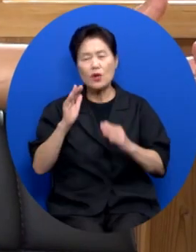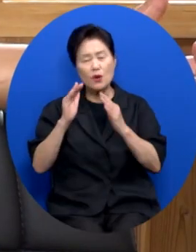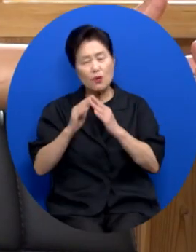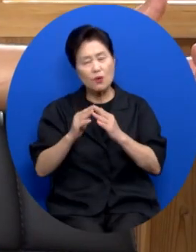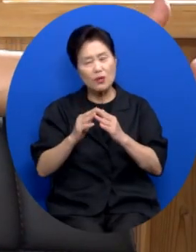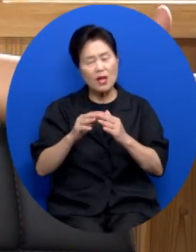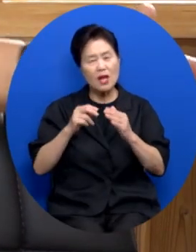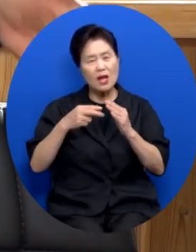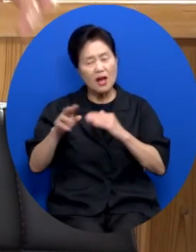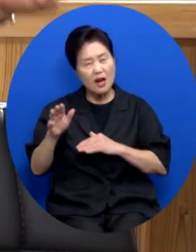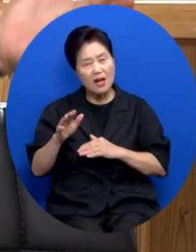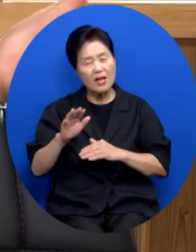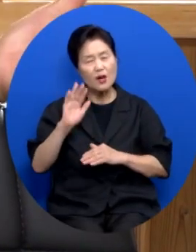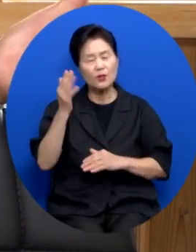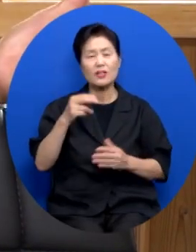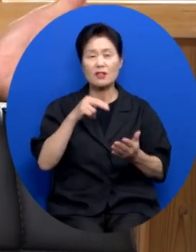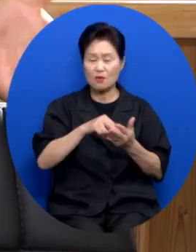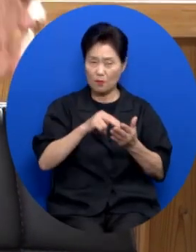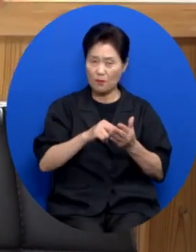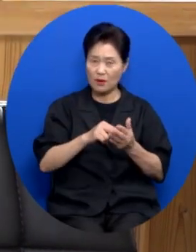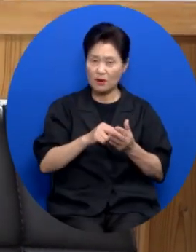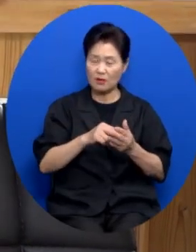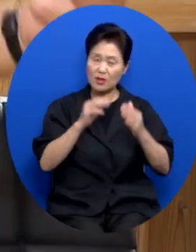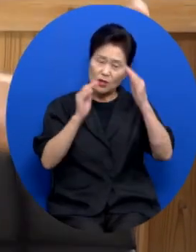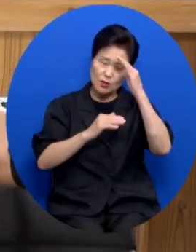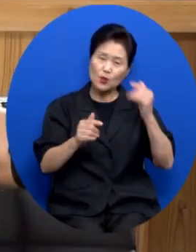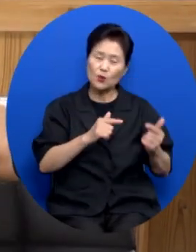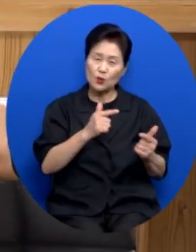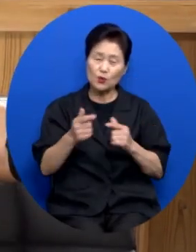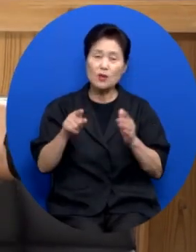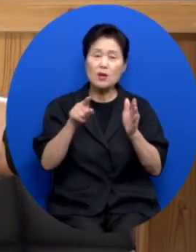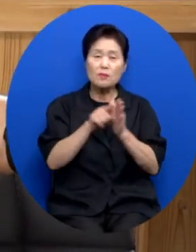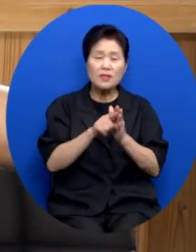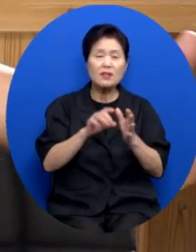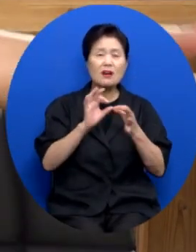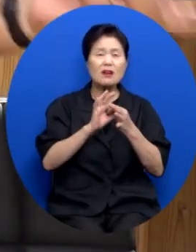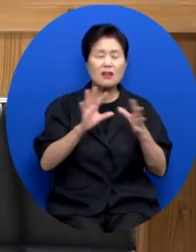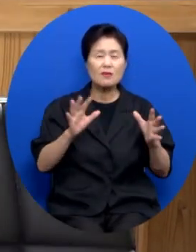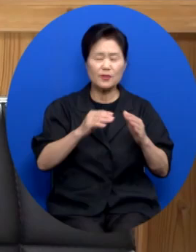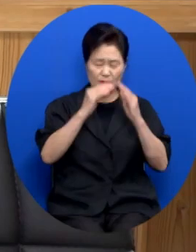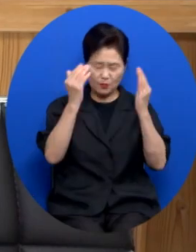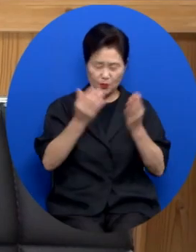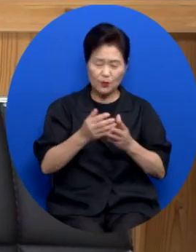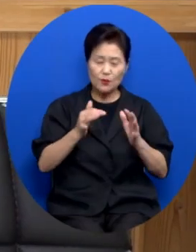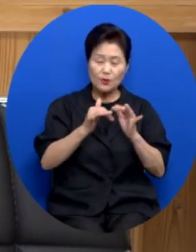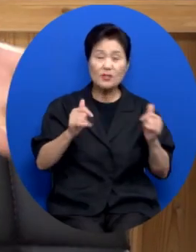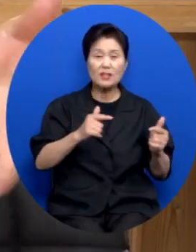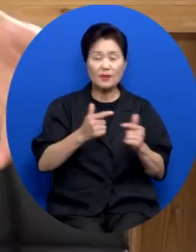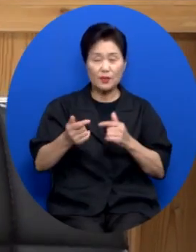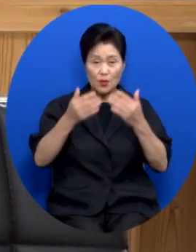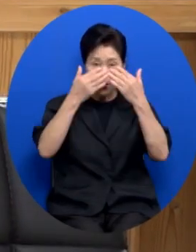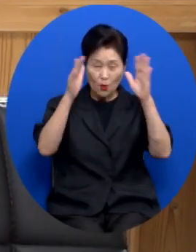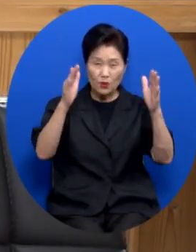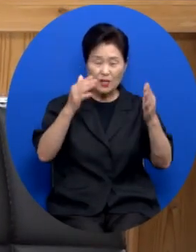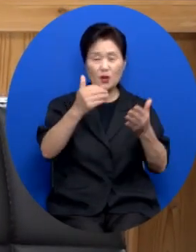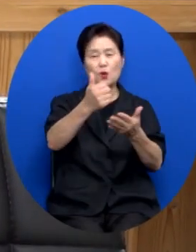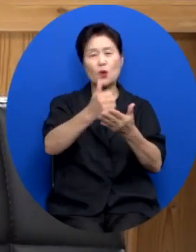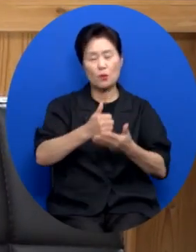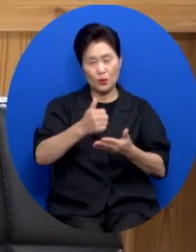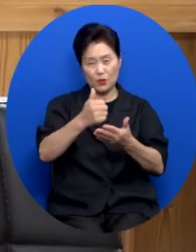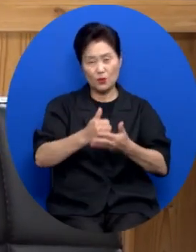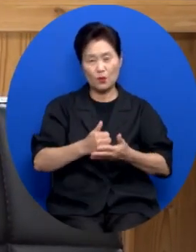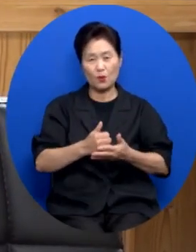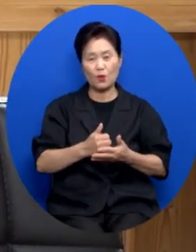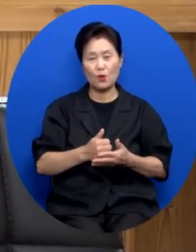그런 교인들도 그렇고 안 교회 안 나오는 사람들도 그렇고 이제 돈 안 받고 오셔갖고